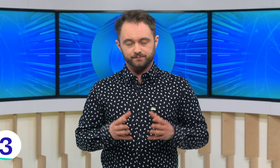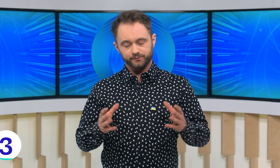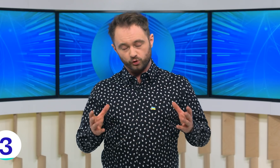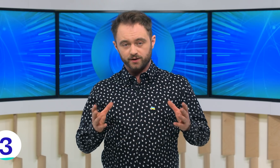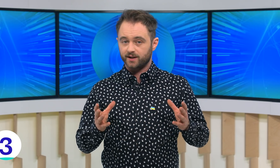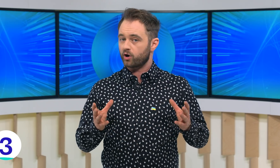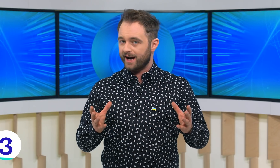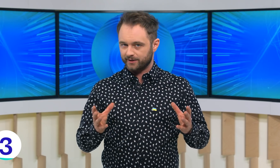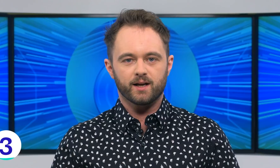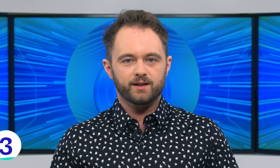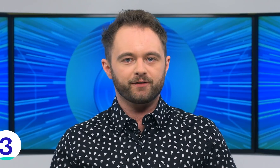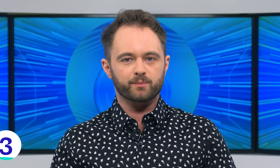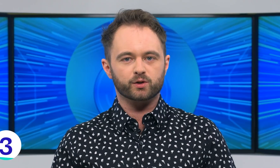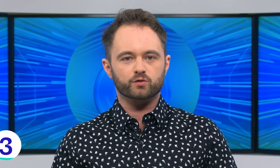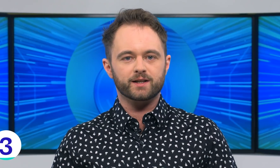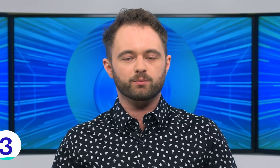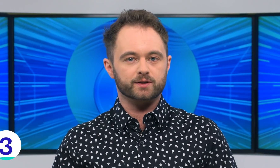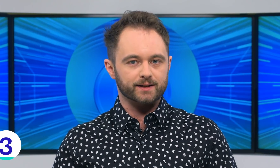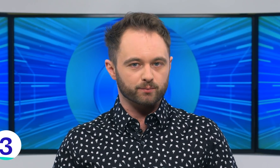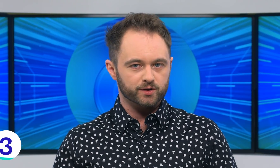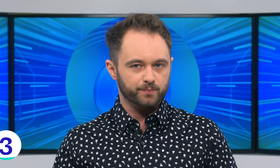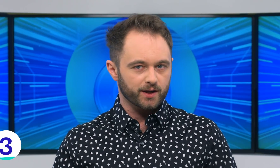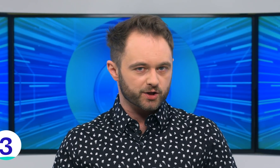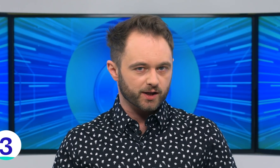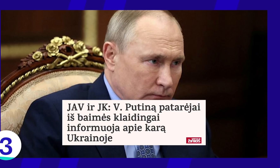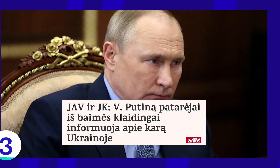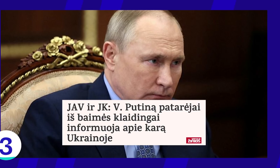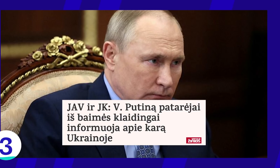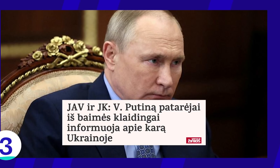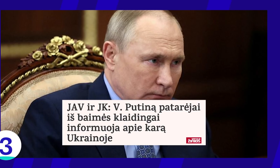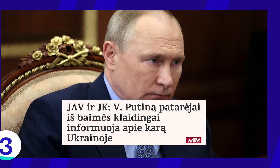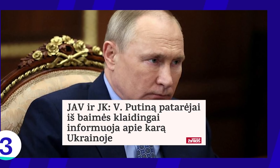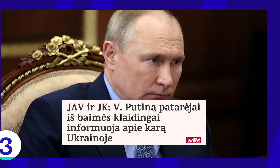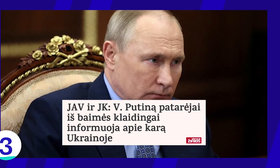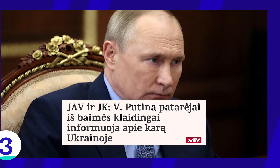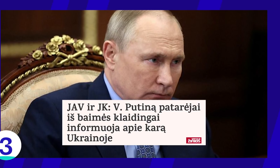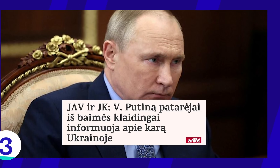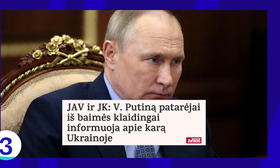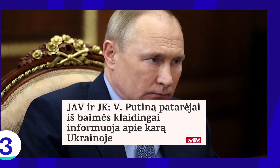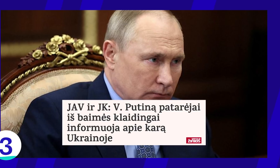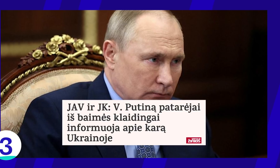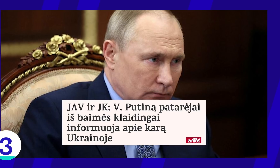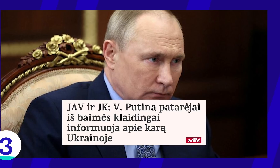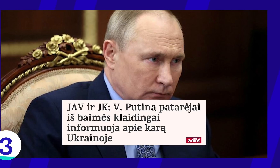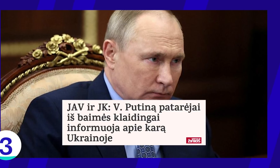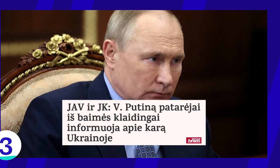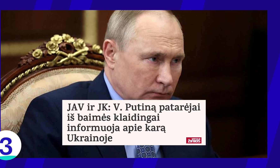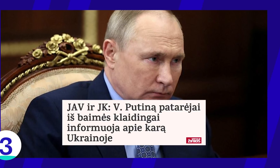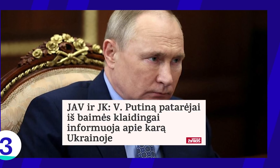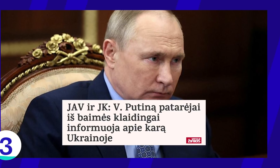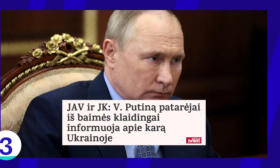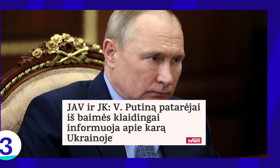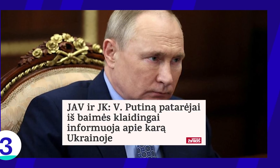ministrais turi savo kainą. JAF ir Britų žvalgybos tarnybos praneša, kad Putino patarėjai bijo pasakyti jam tiesą apie